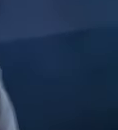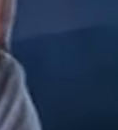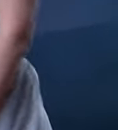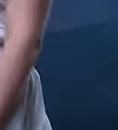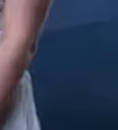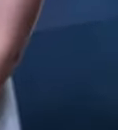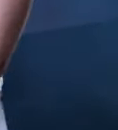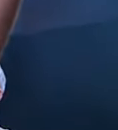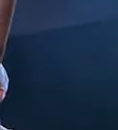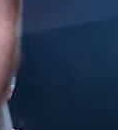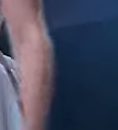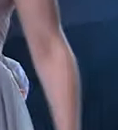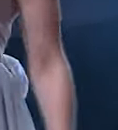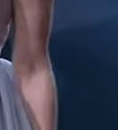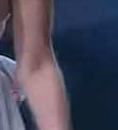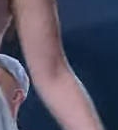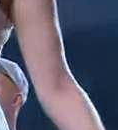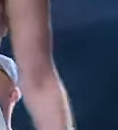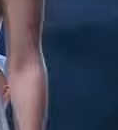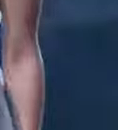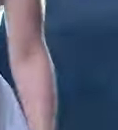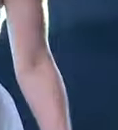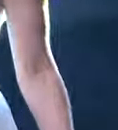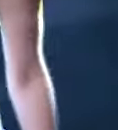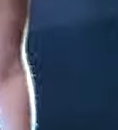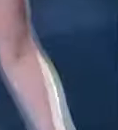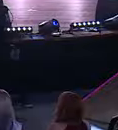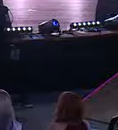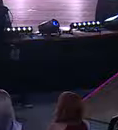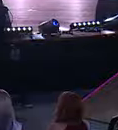dzień. Nieważne to, co było. Ty